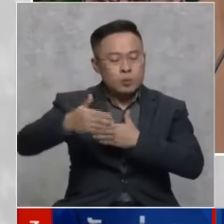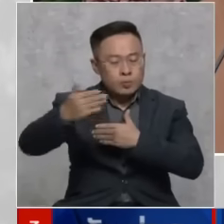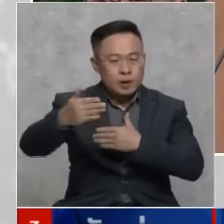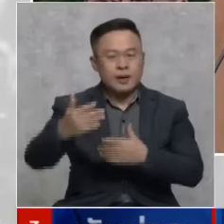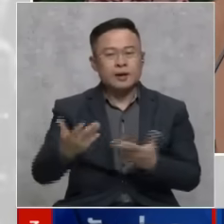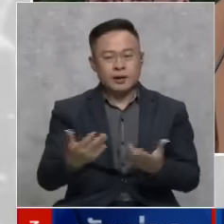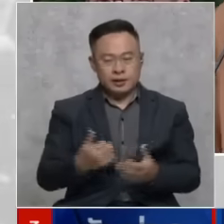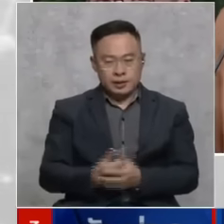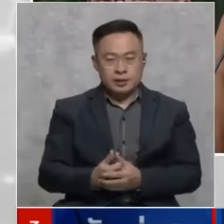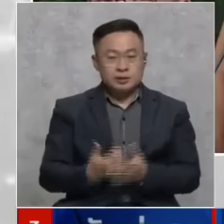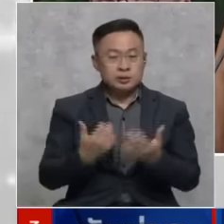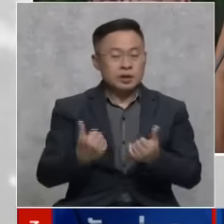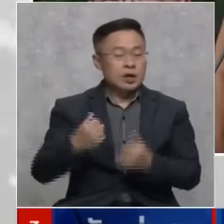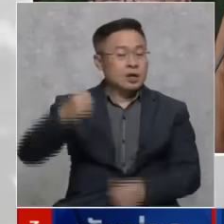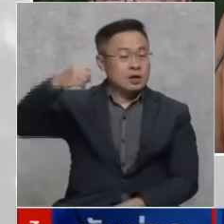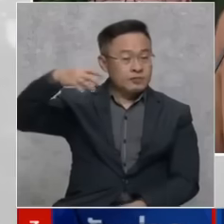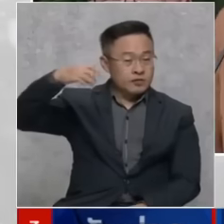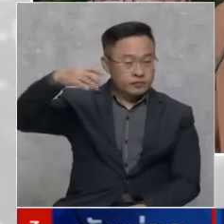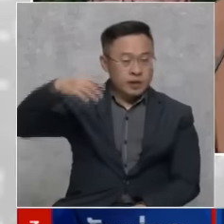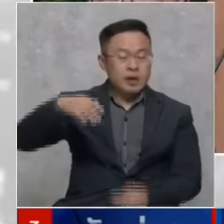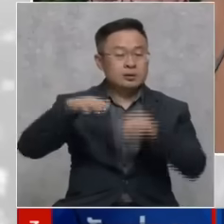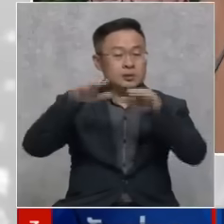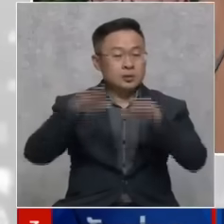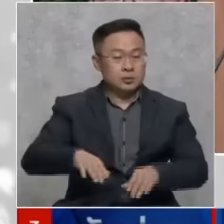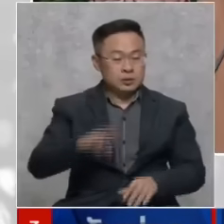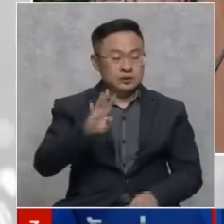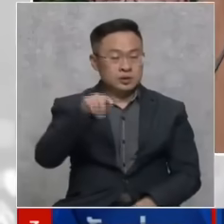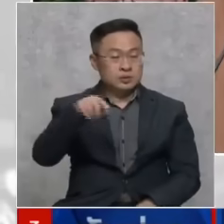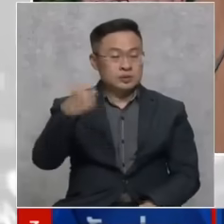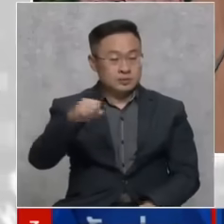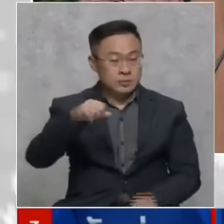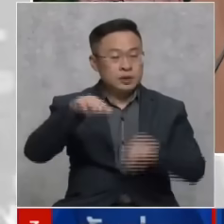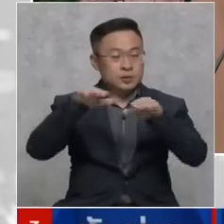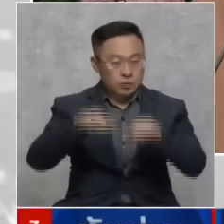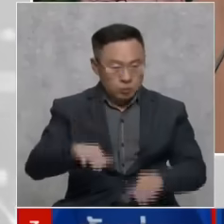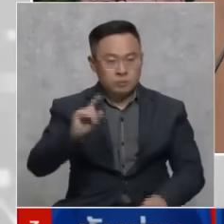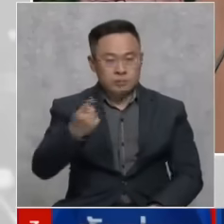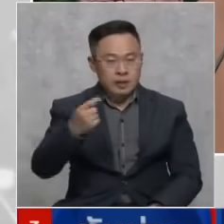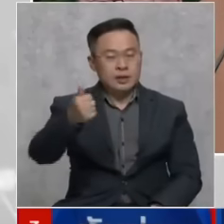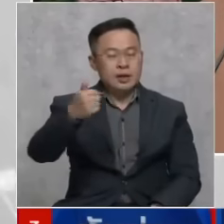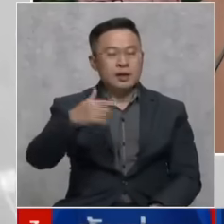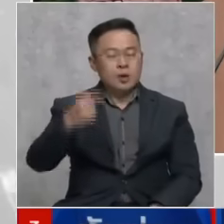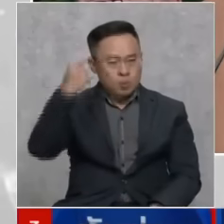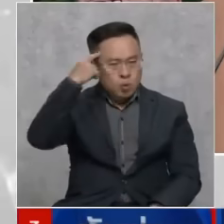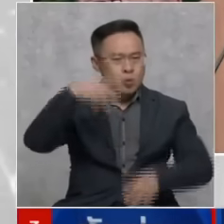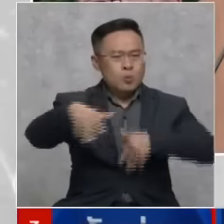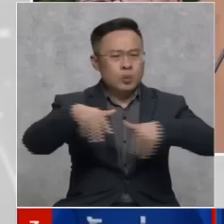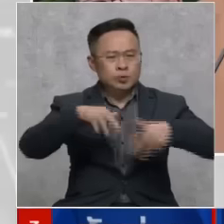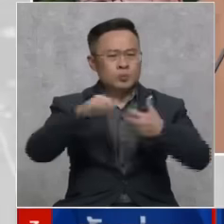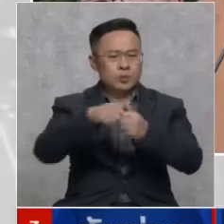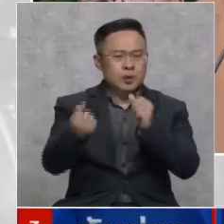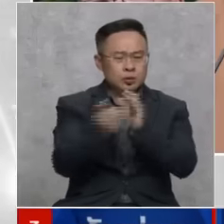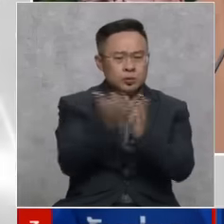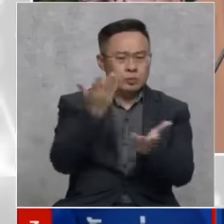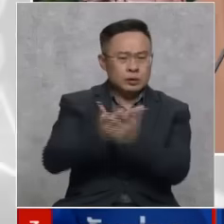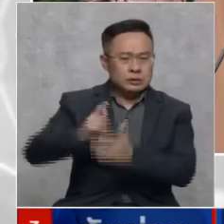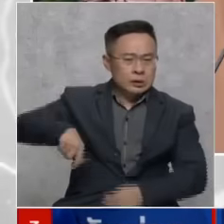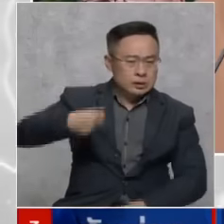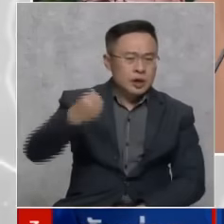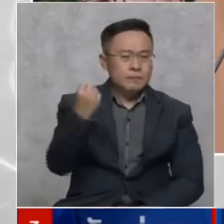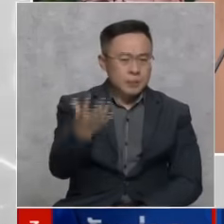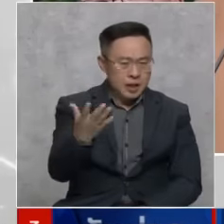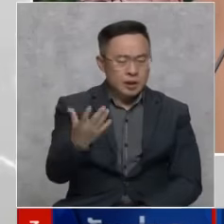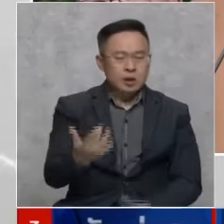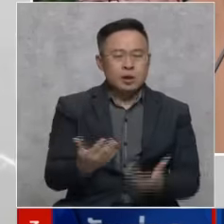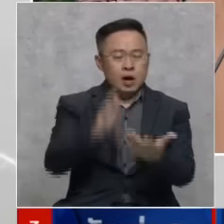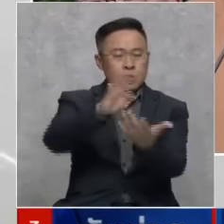ท10สตางค์นะสำหรับค่าไฟอาจจะลดอาจจะต่ำลงมาอีกก็ได้เพราะตระหนักดีว่าพี่น้องเนี่ยเดือดร้อนทุกๆภาคส่วนเลยไม่อยากให้คอยประกาศเป็น